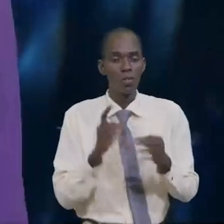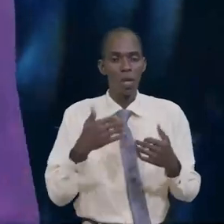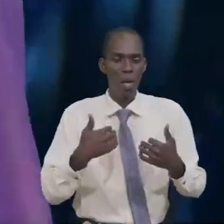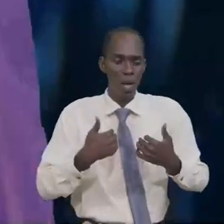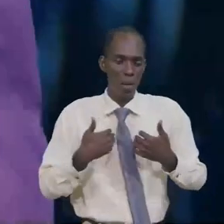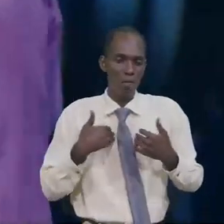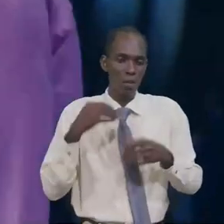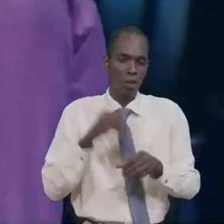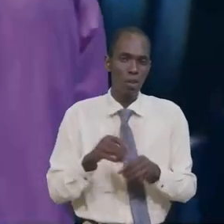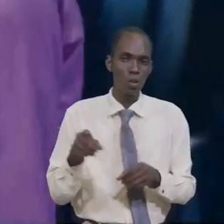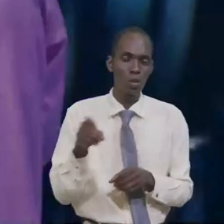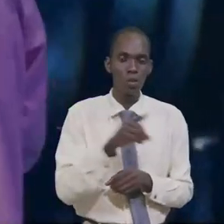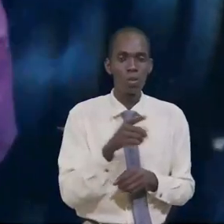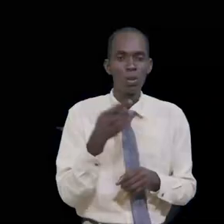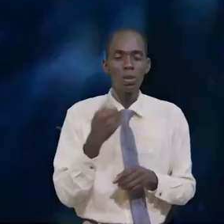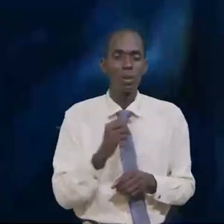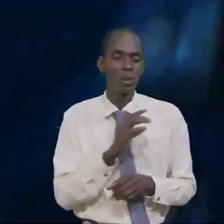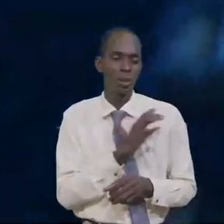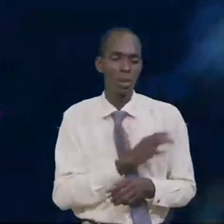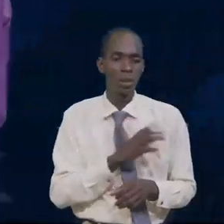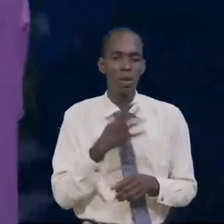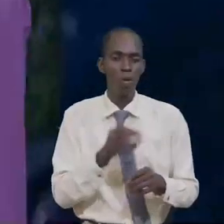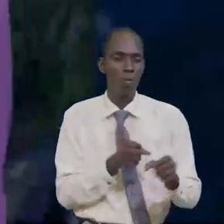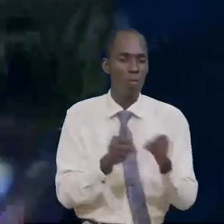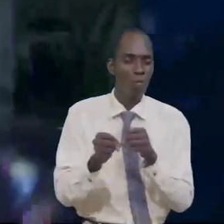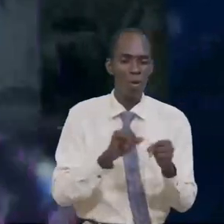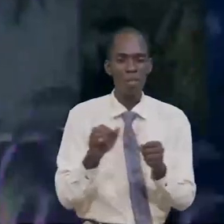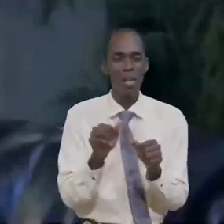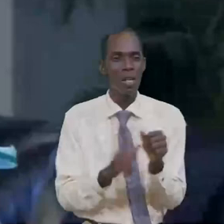et tu combattes tout